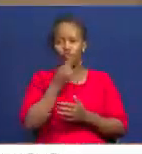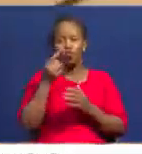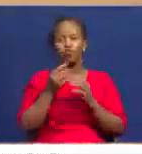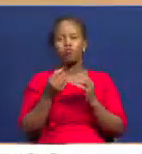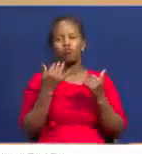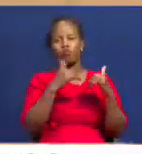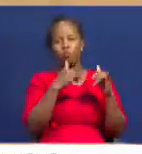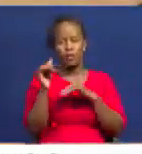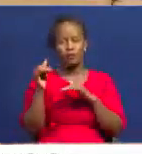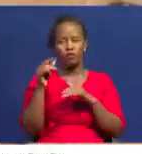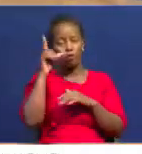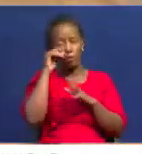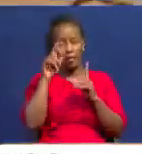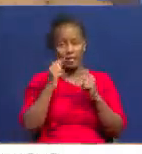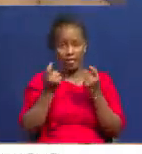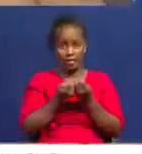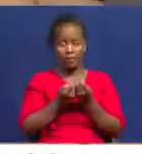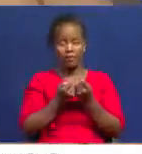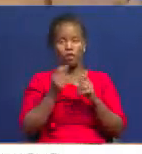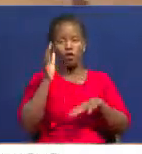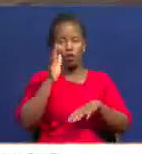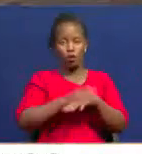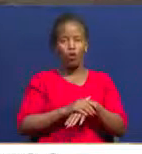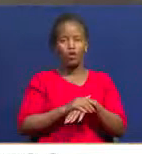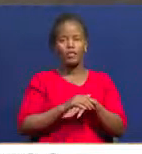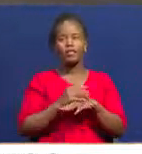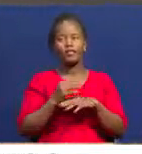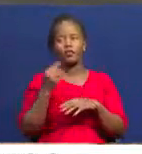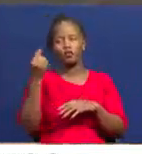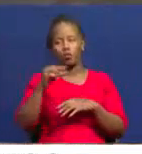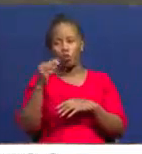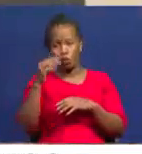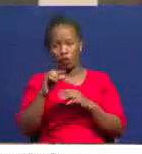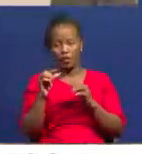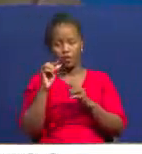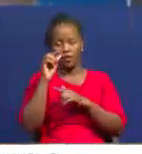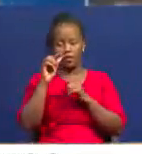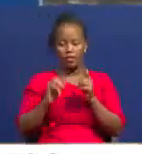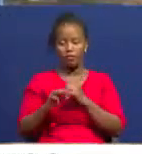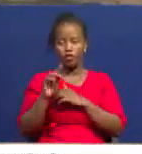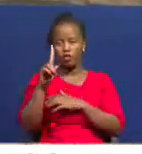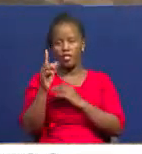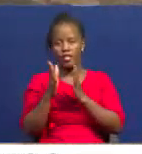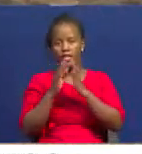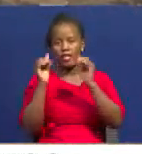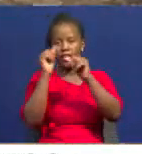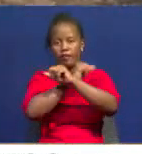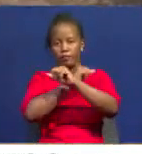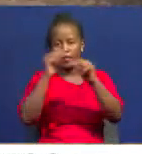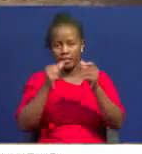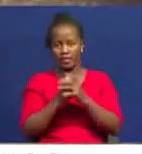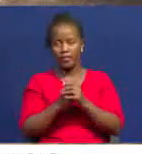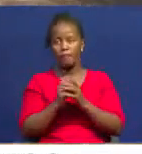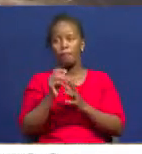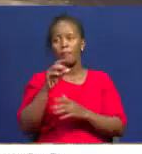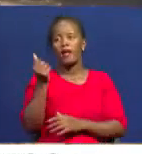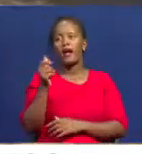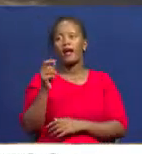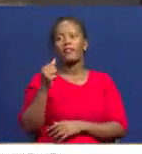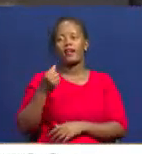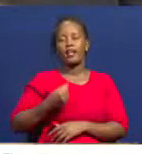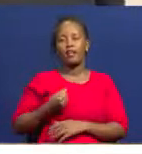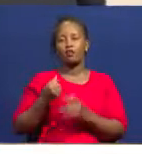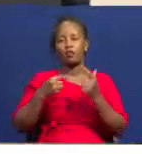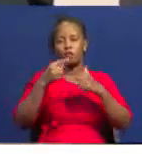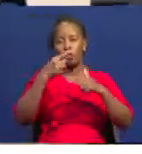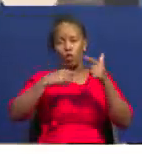Mombasa alinyakulia Kenya nishani za dhahabu katika kitengo cha Class A division na kile cha President. Wakati huo Mkenya Agnes Wangeshi alishinda